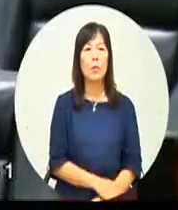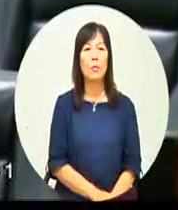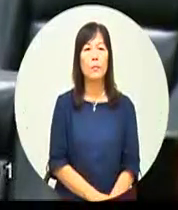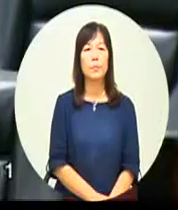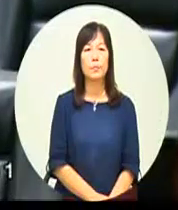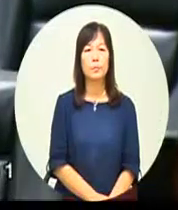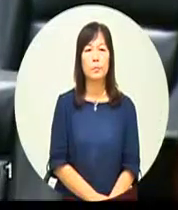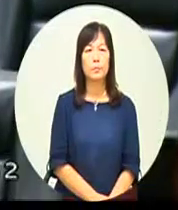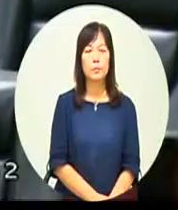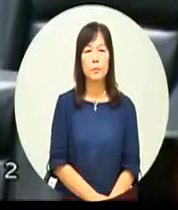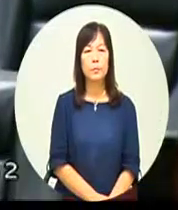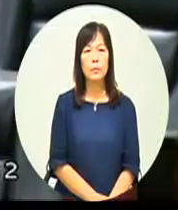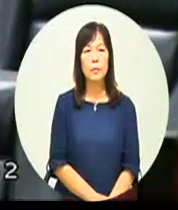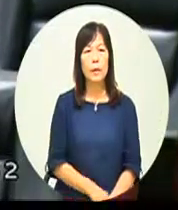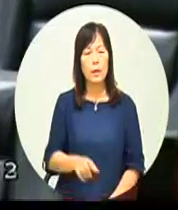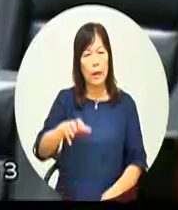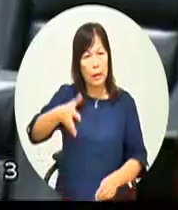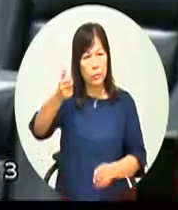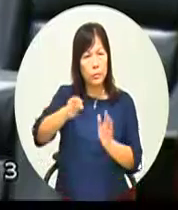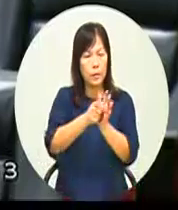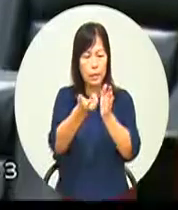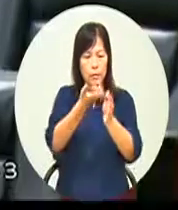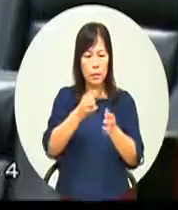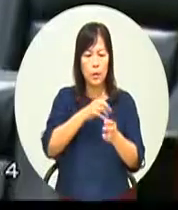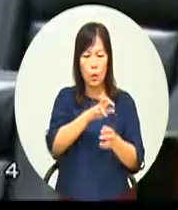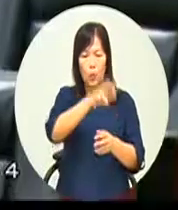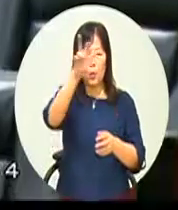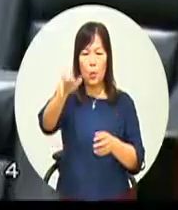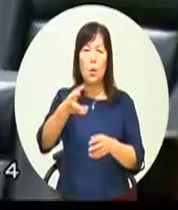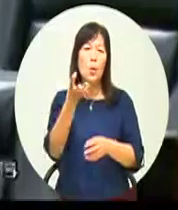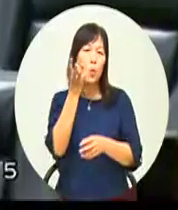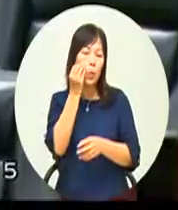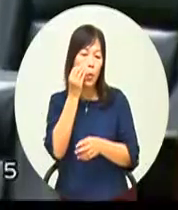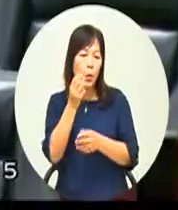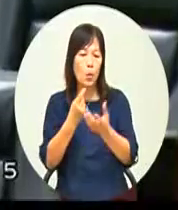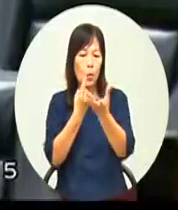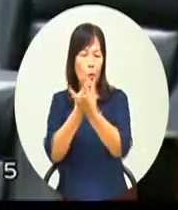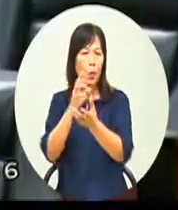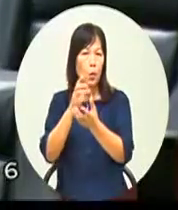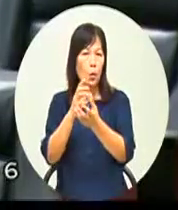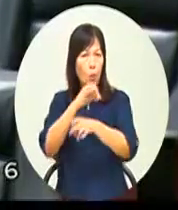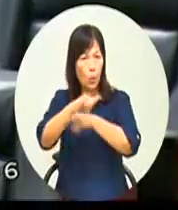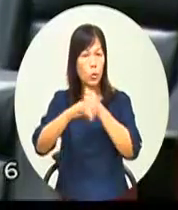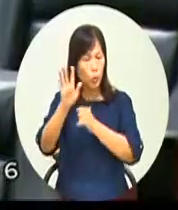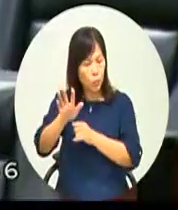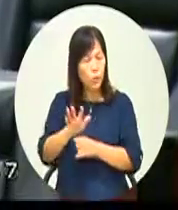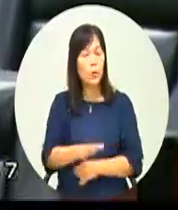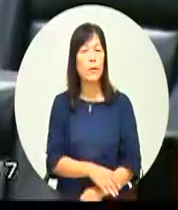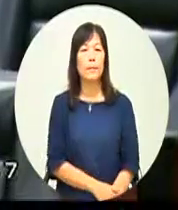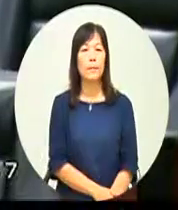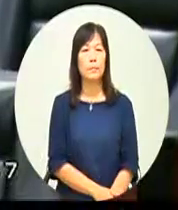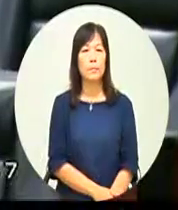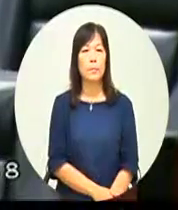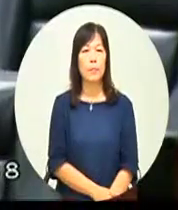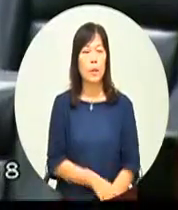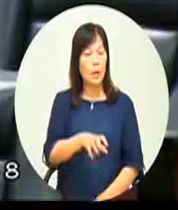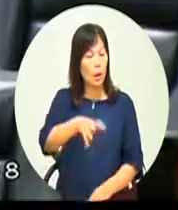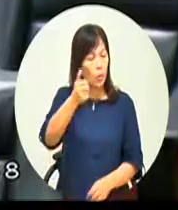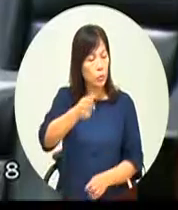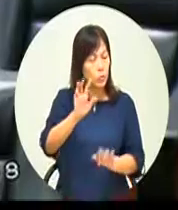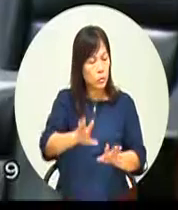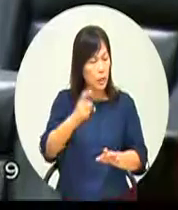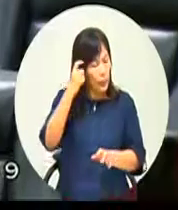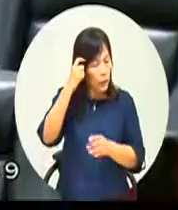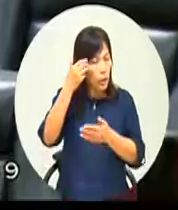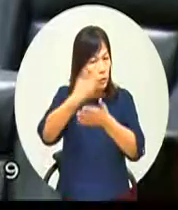常多。那局长前阵子也到国外去参加他们的活动，那 局长，你觉得我们现在剩这